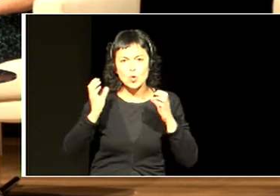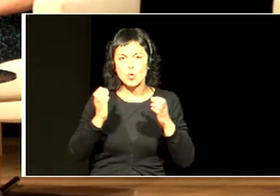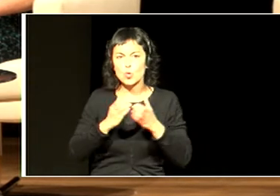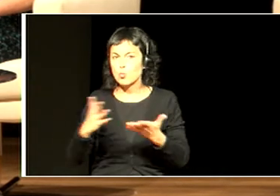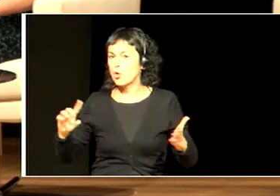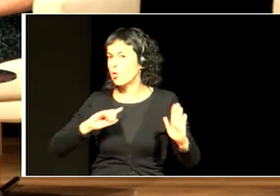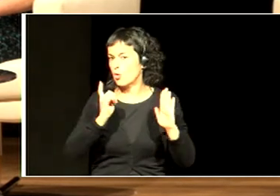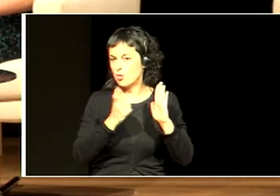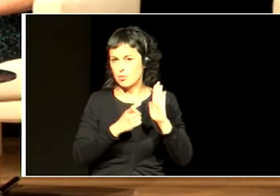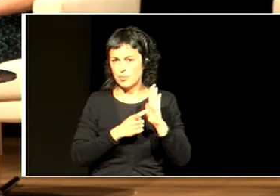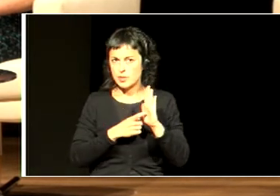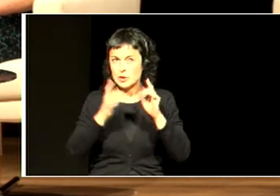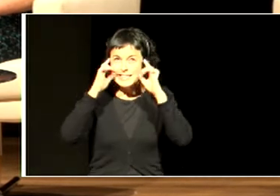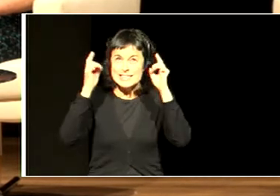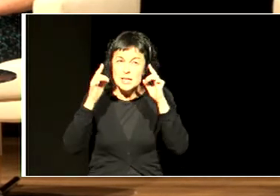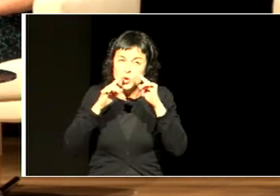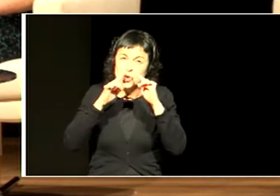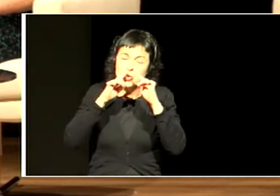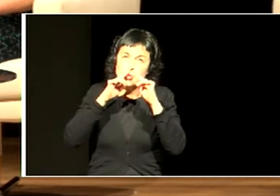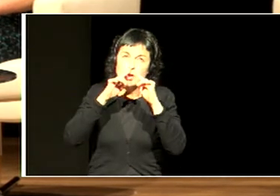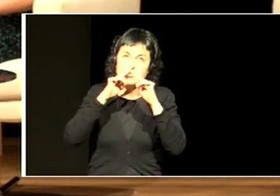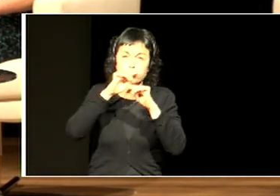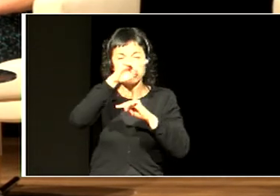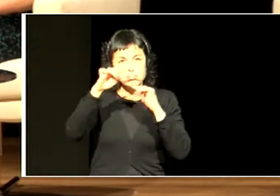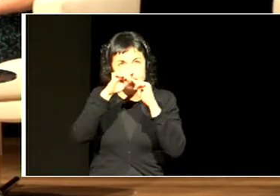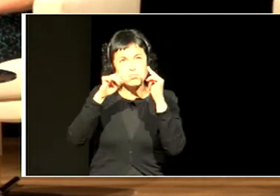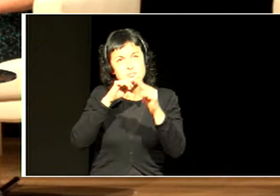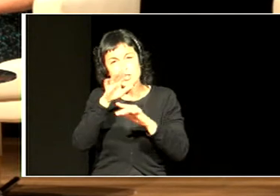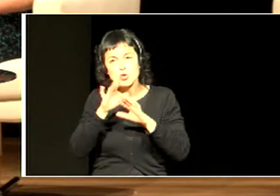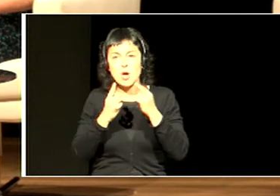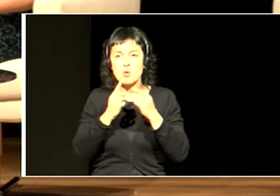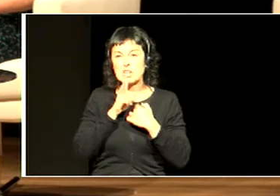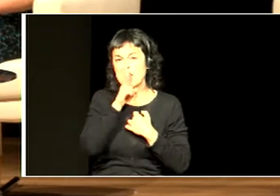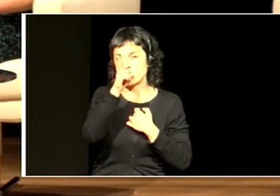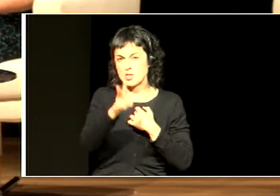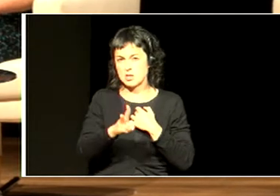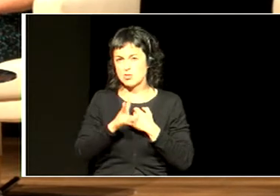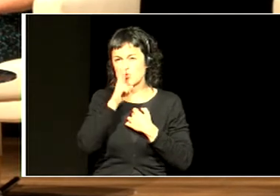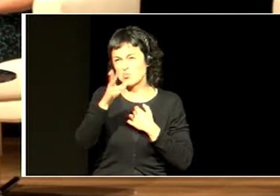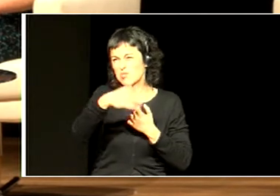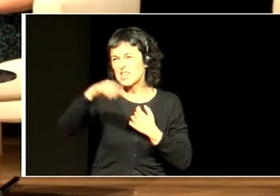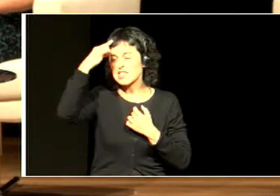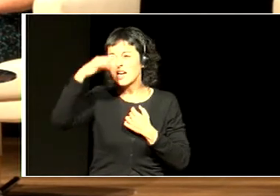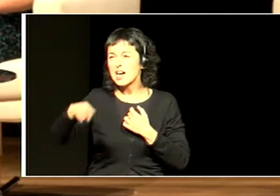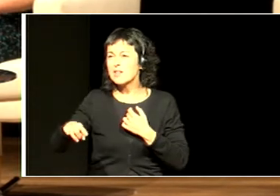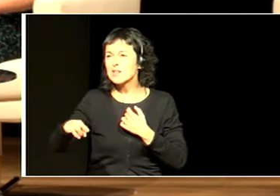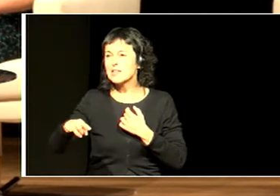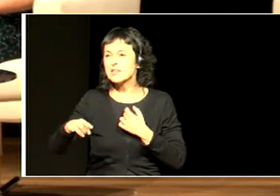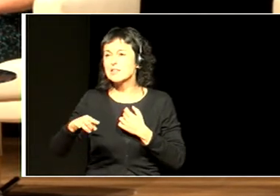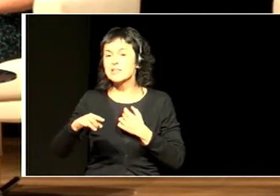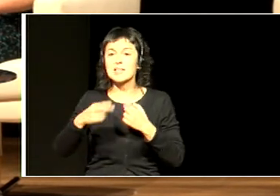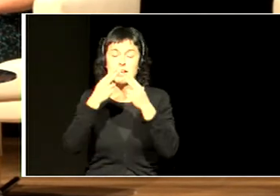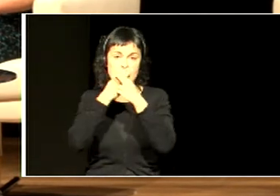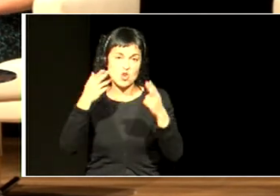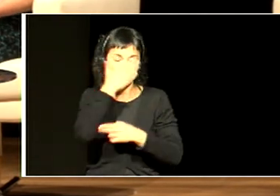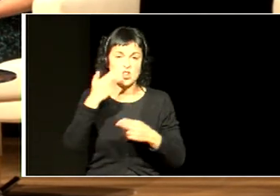ematen, ez urtero, baina behin, bi urtean behin, klaustro, bakizue publikan, klaustroak fungibleak